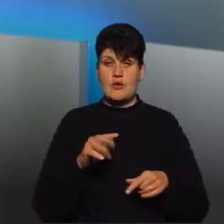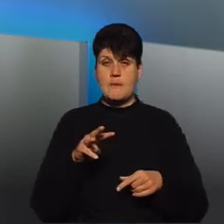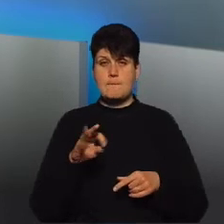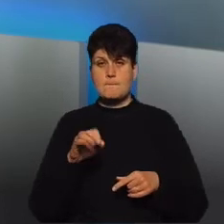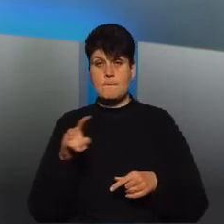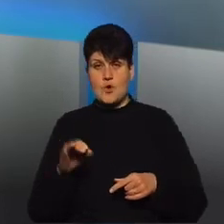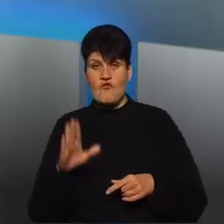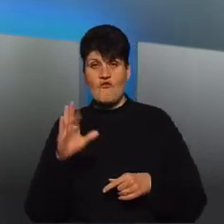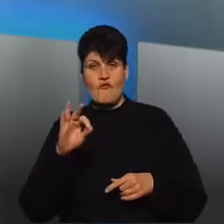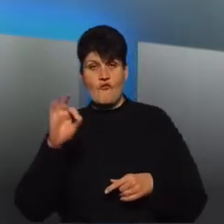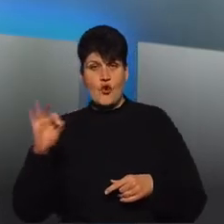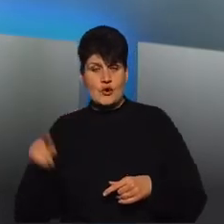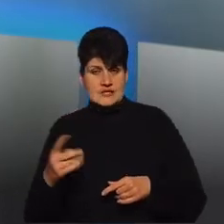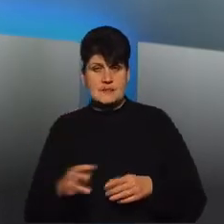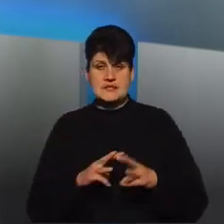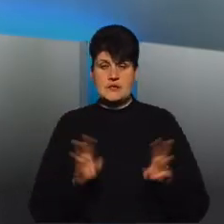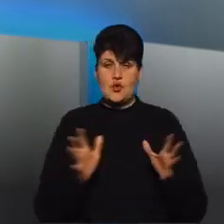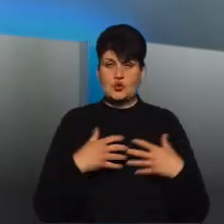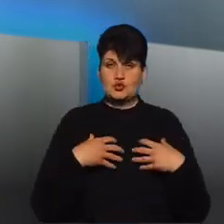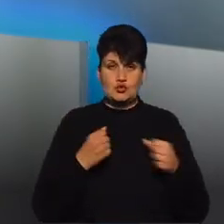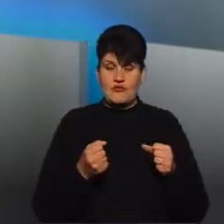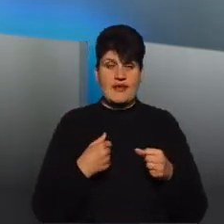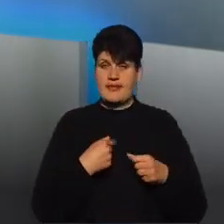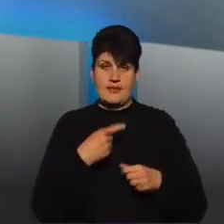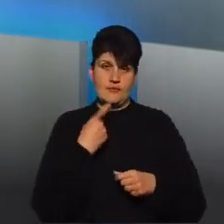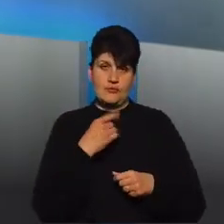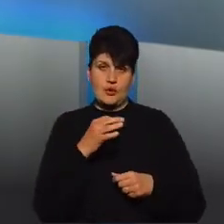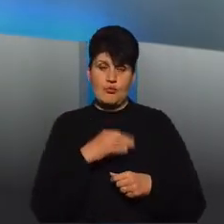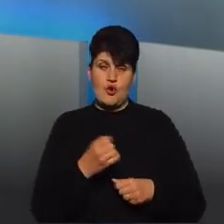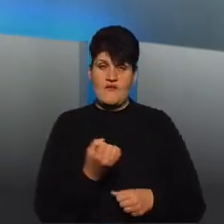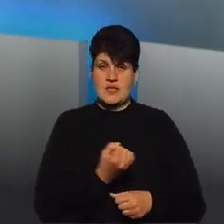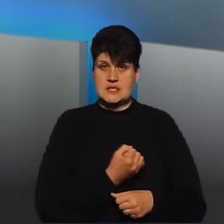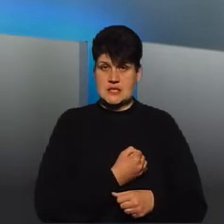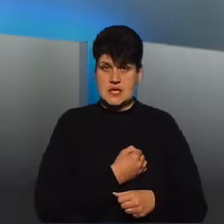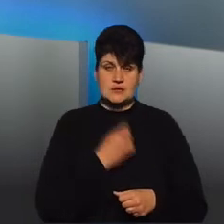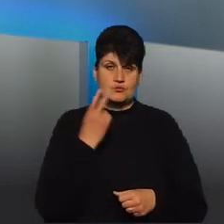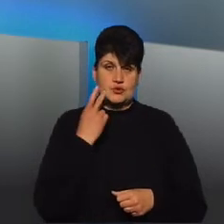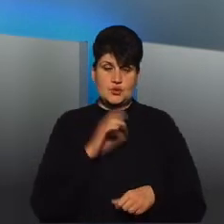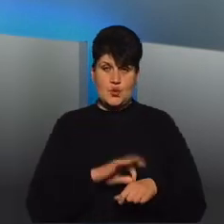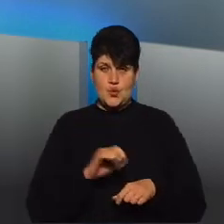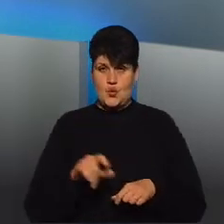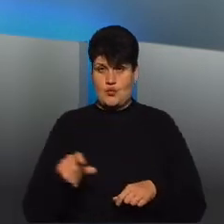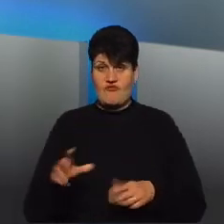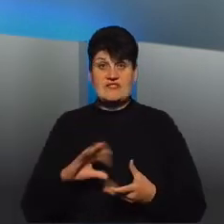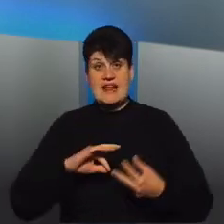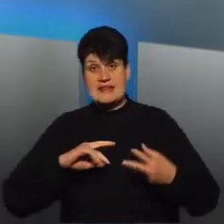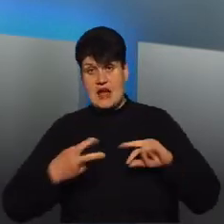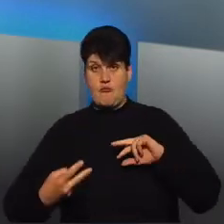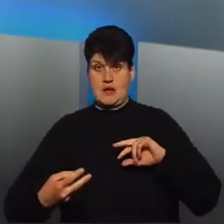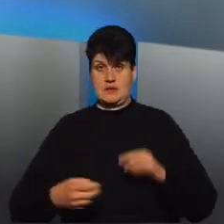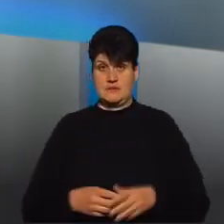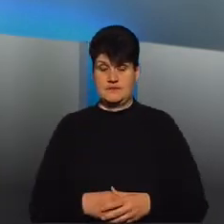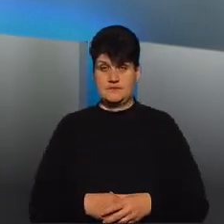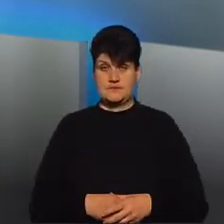здоров'я не застерігає від вакцинації хронічних хворих. Все навпаки.